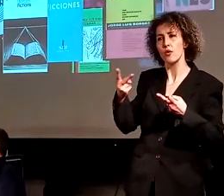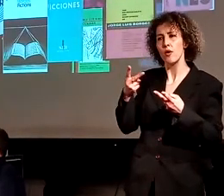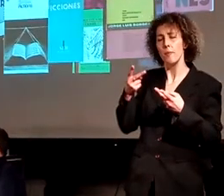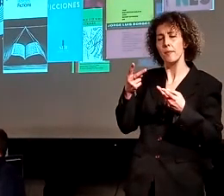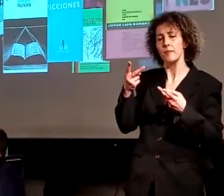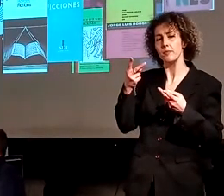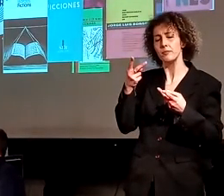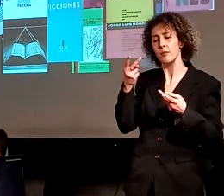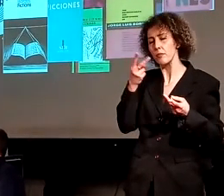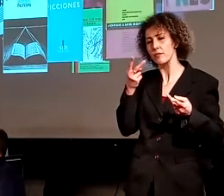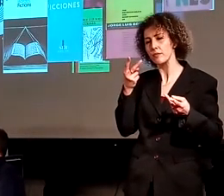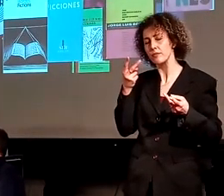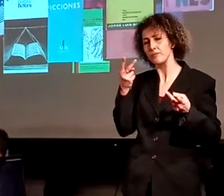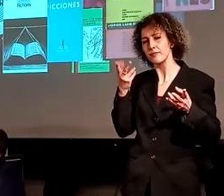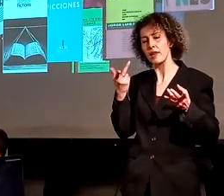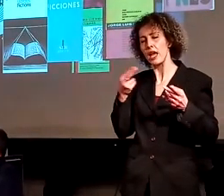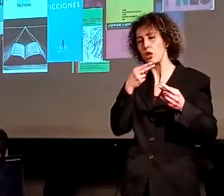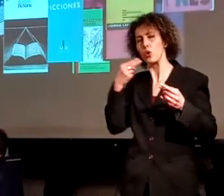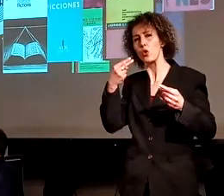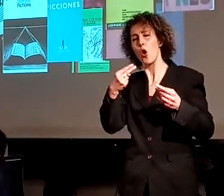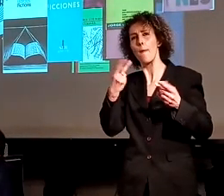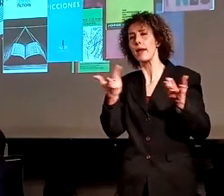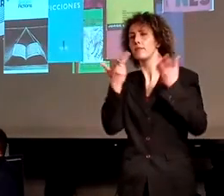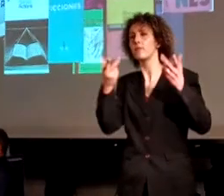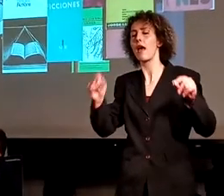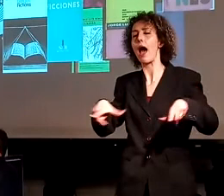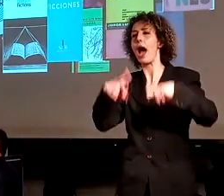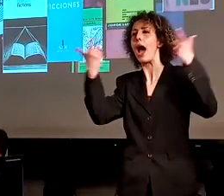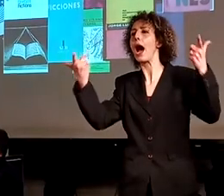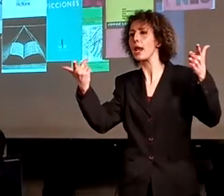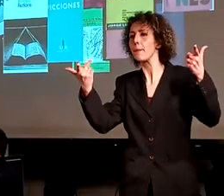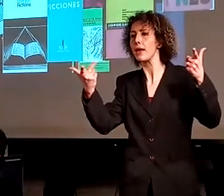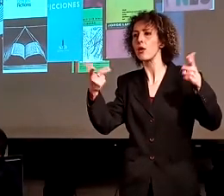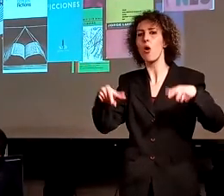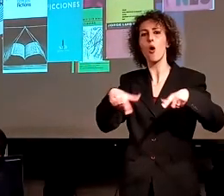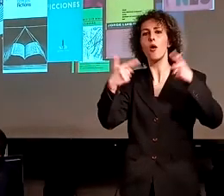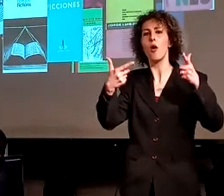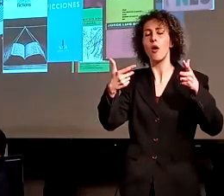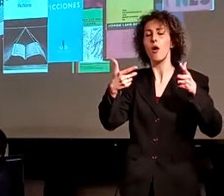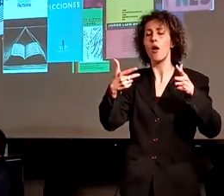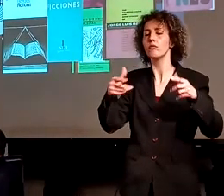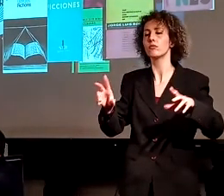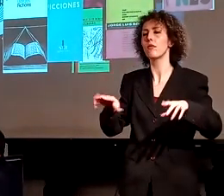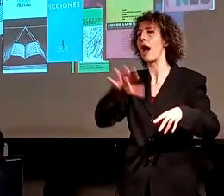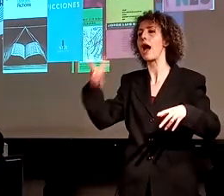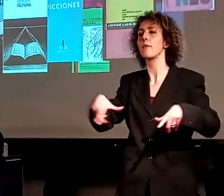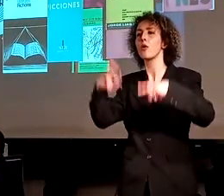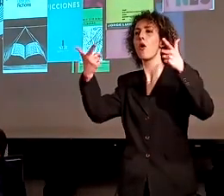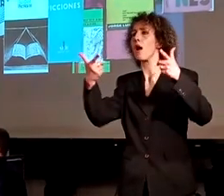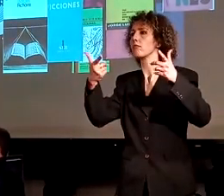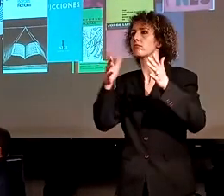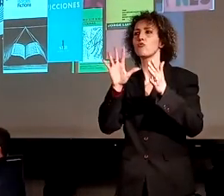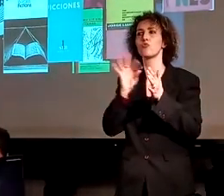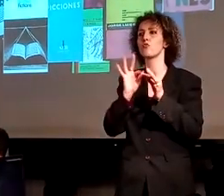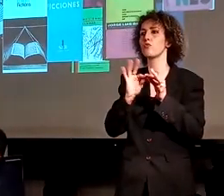di peso di un albero un pero allo stesso albero di cinque minuti infatti era diverso perché